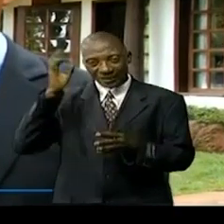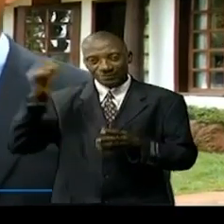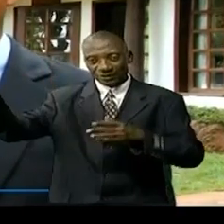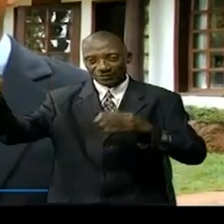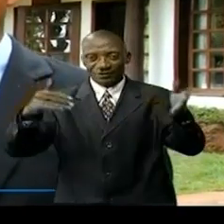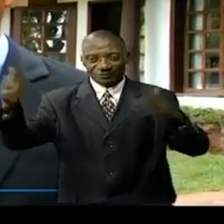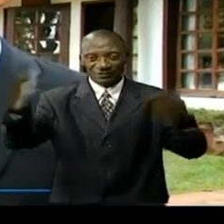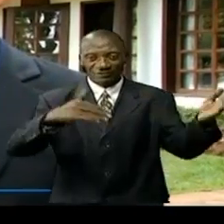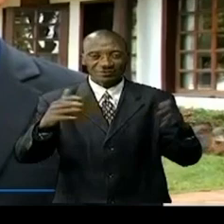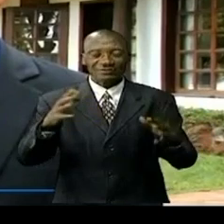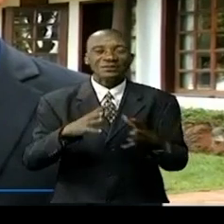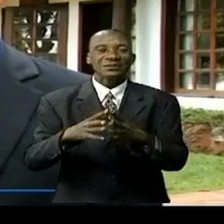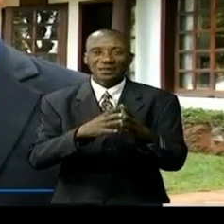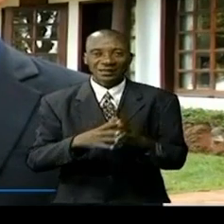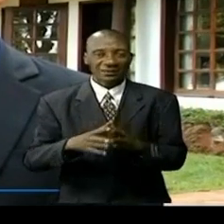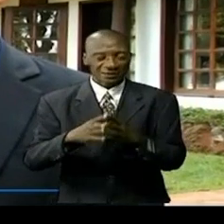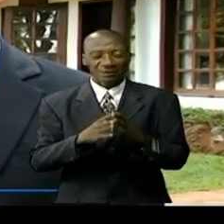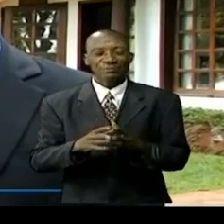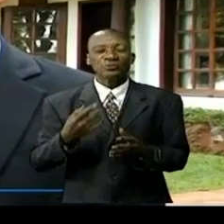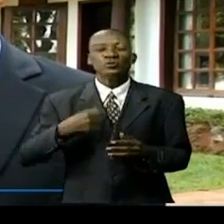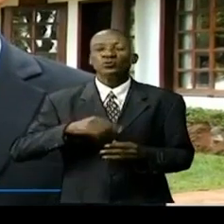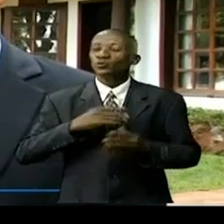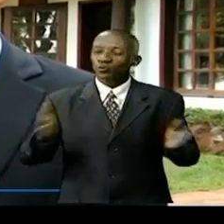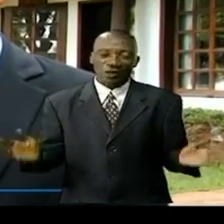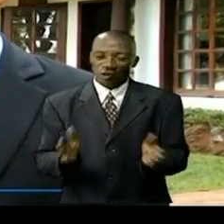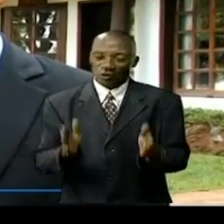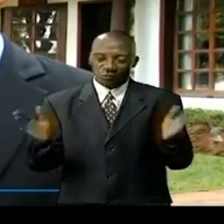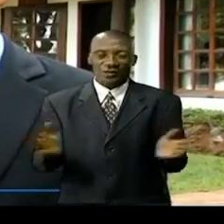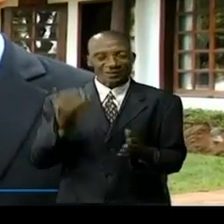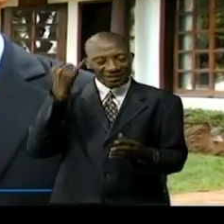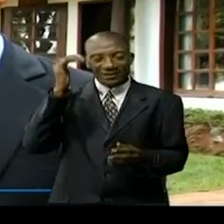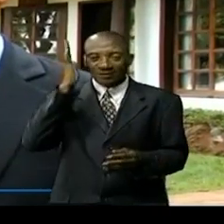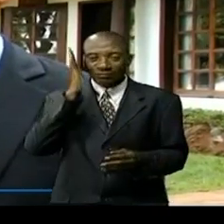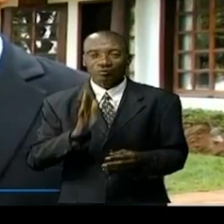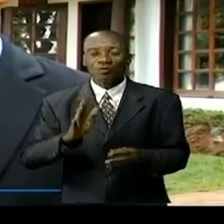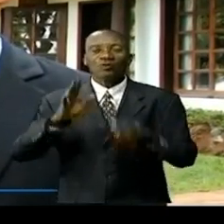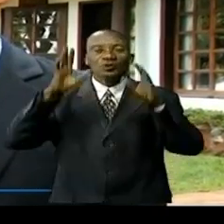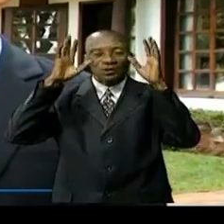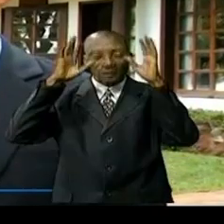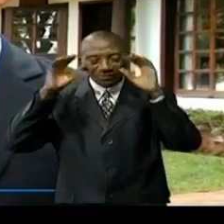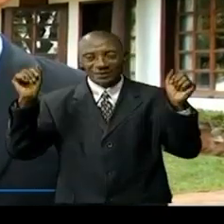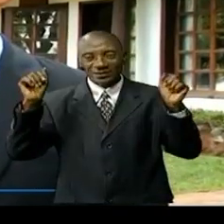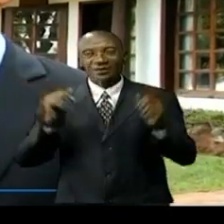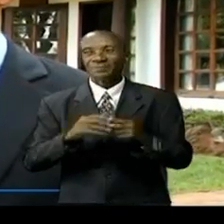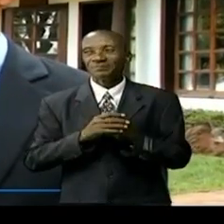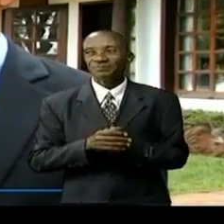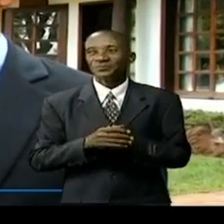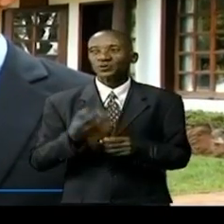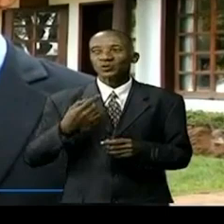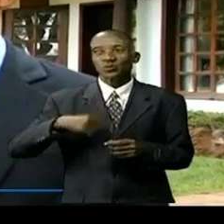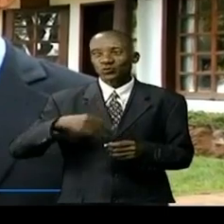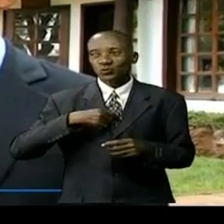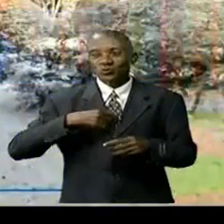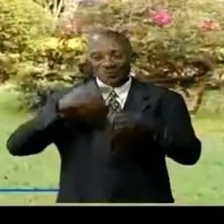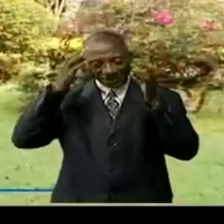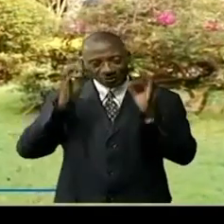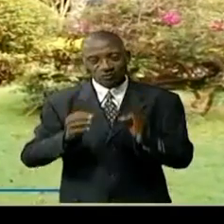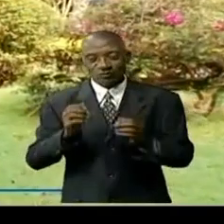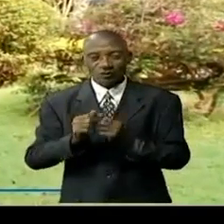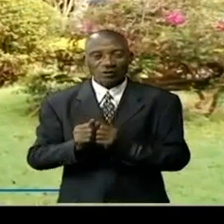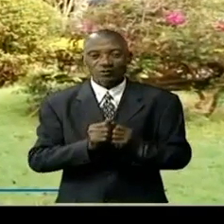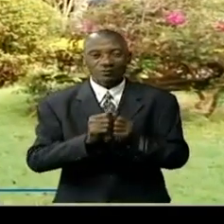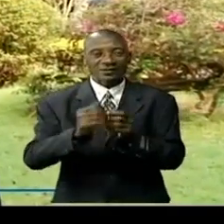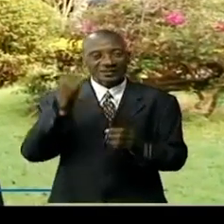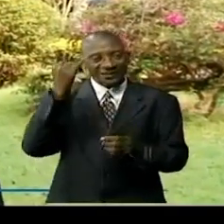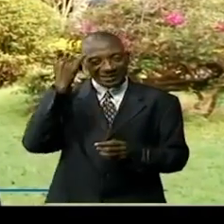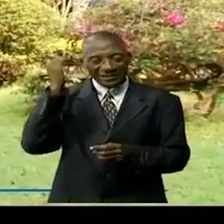nous sommes prêts et encouragés. Donc, nous sommes déterminés à accompagner cette vision-là du chef de l'État. Nous nous louons